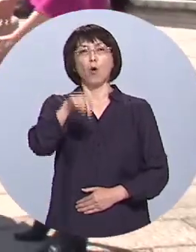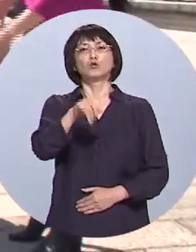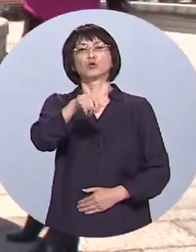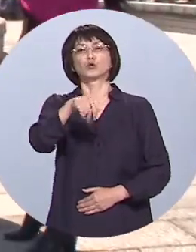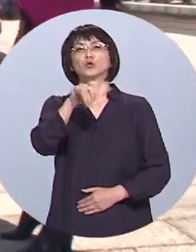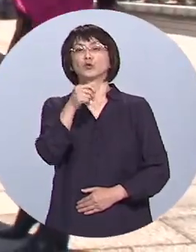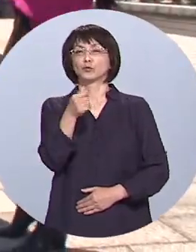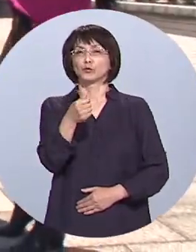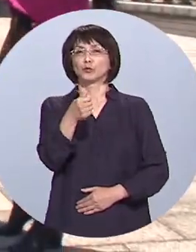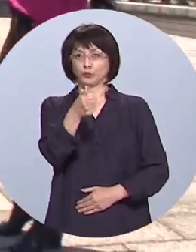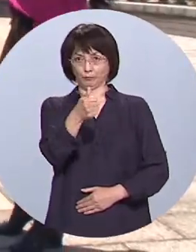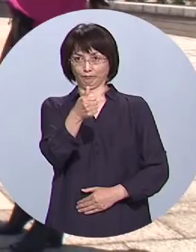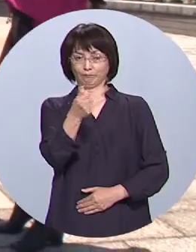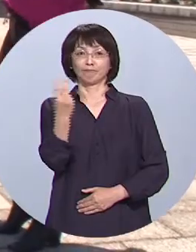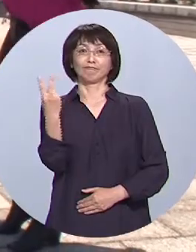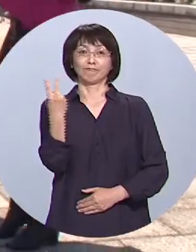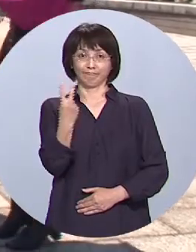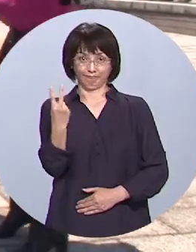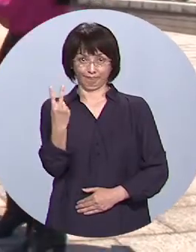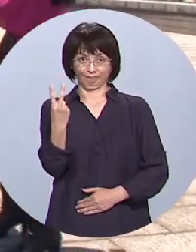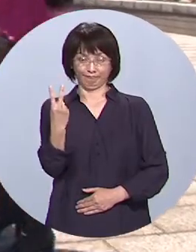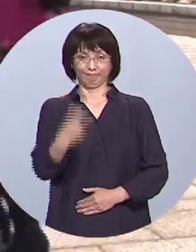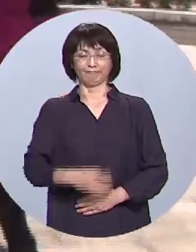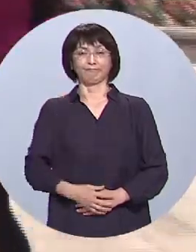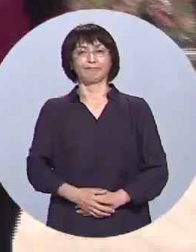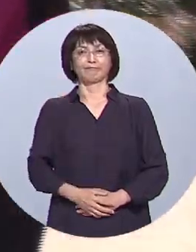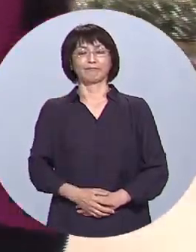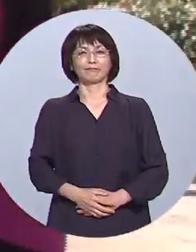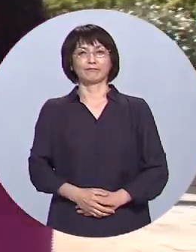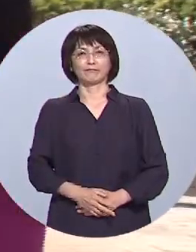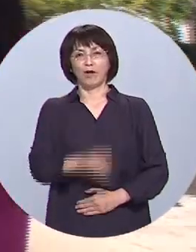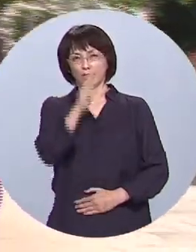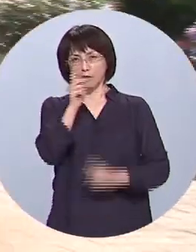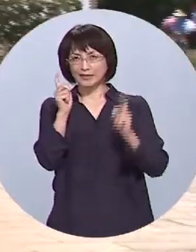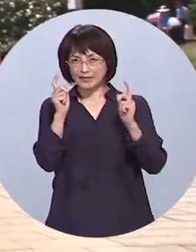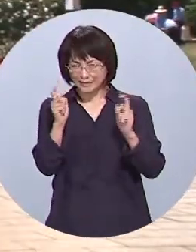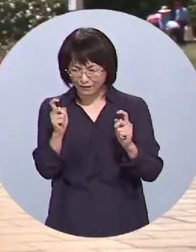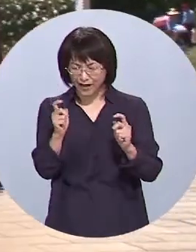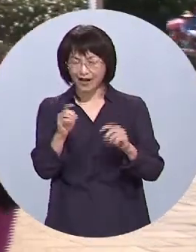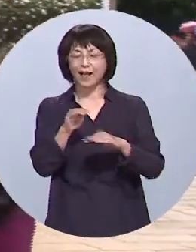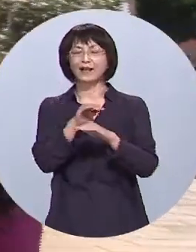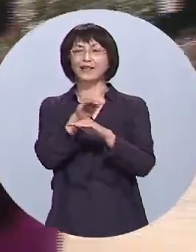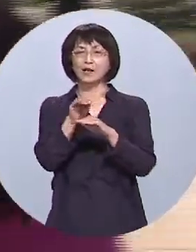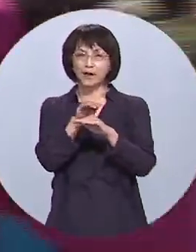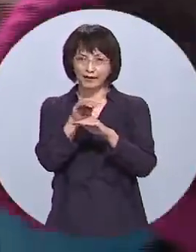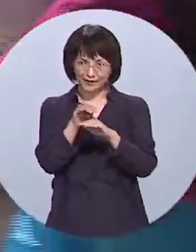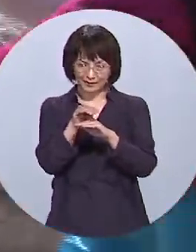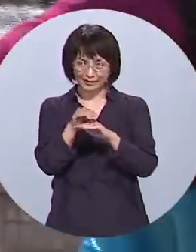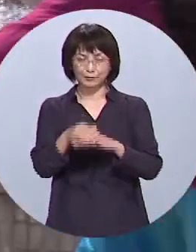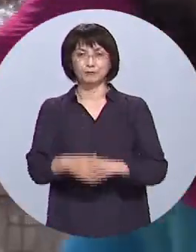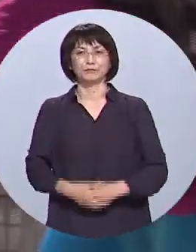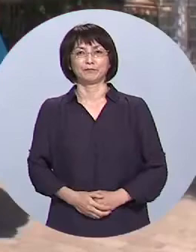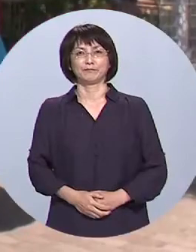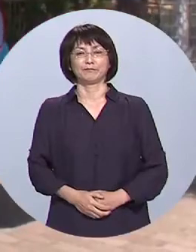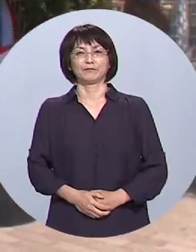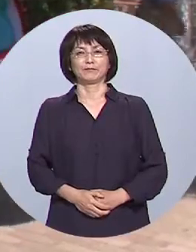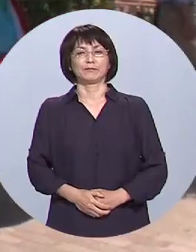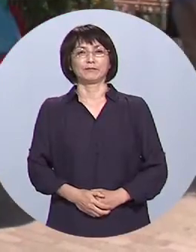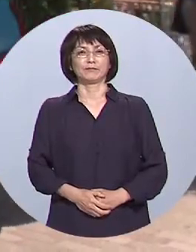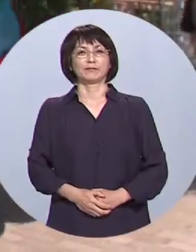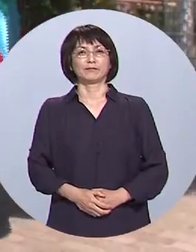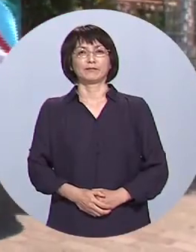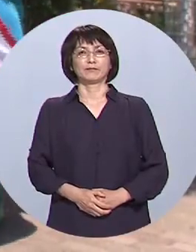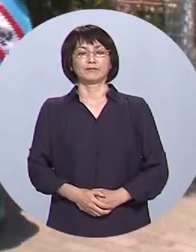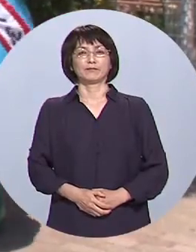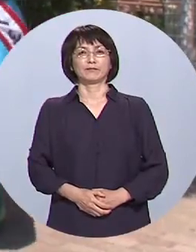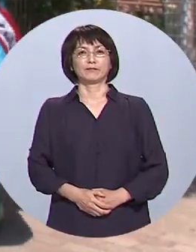ナローズちゃんと、 イナローズくんと言います。あ、こんにちは。え、かわいい。あ、こんにちは、ローズちゃん。握手して。え、かわ